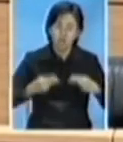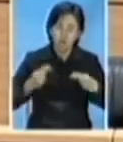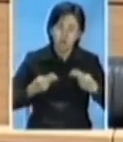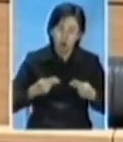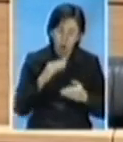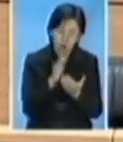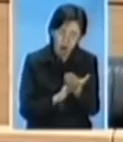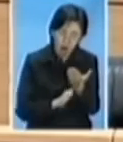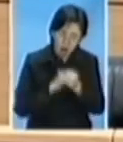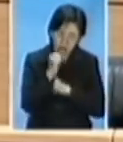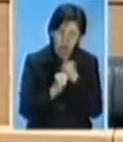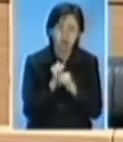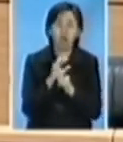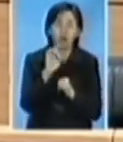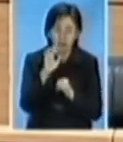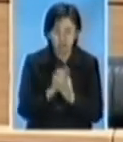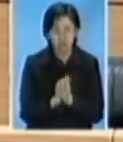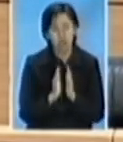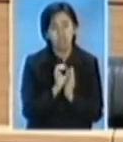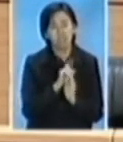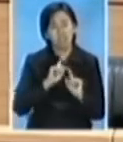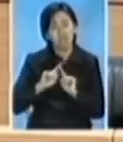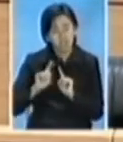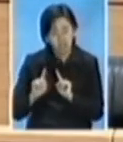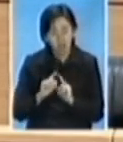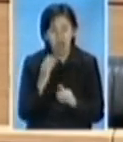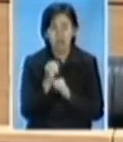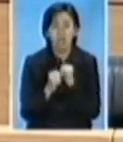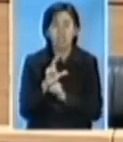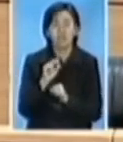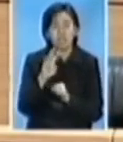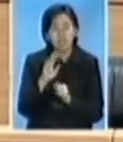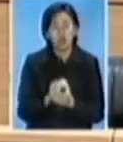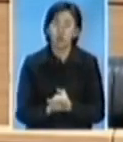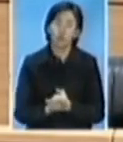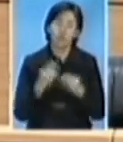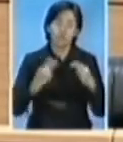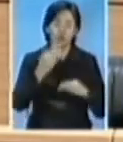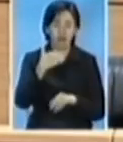ร้อยๆปีในสงครามครูเสดลบกัน 30-40 ปีในสงครามโปรเตสแตน